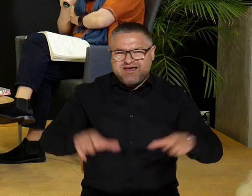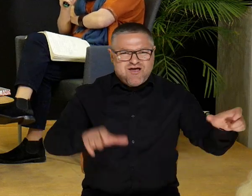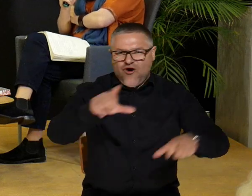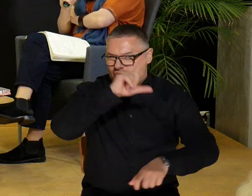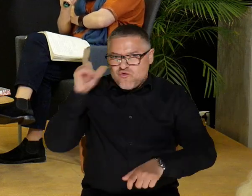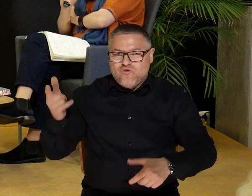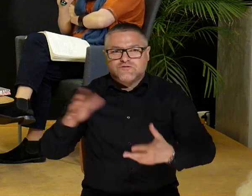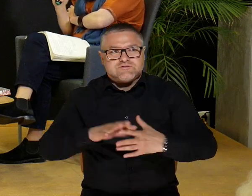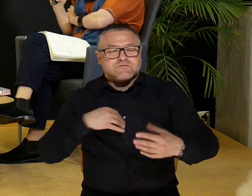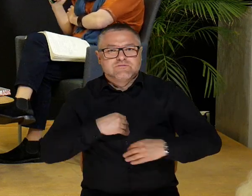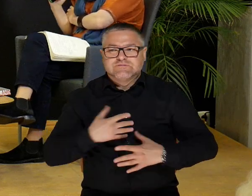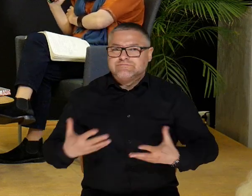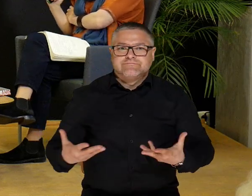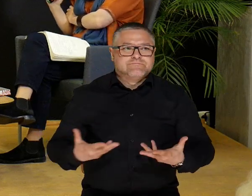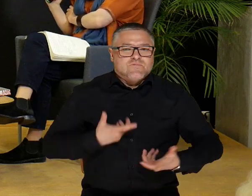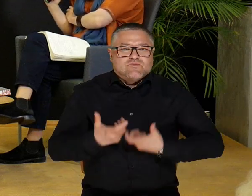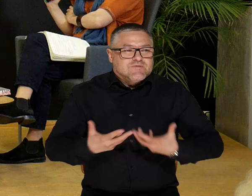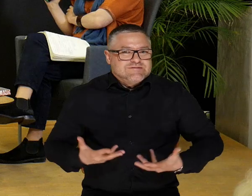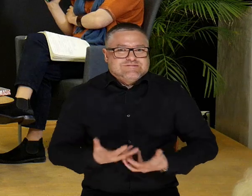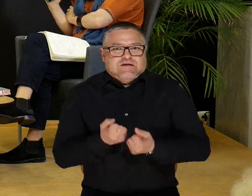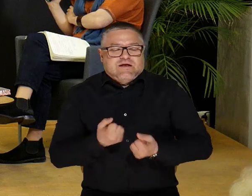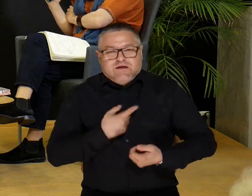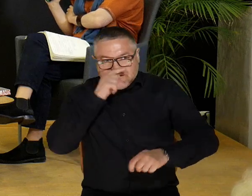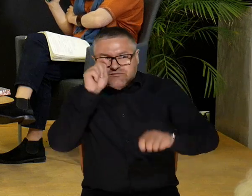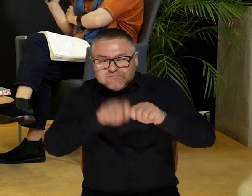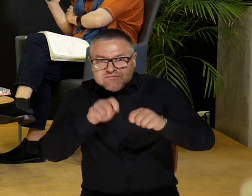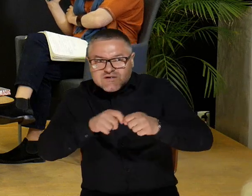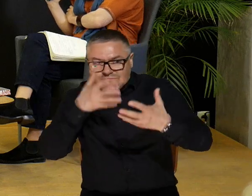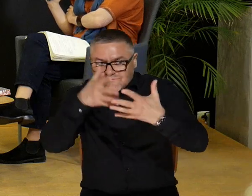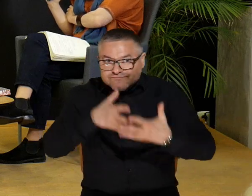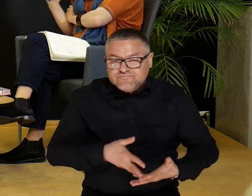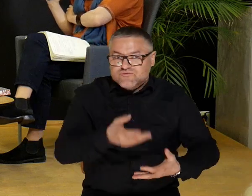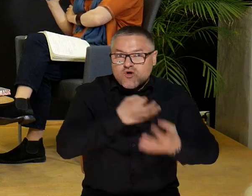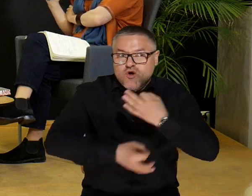jakoś odnaleźć i przejrzeć.